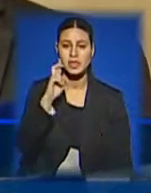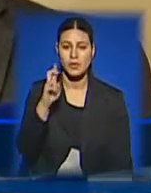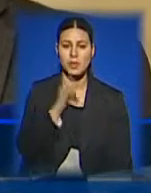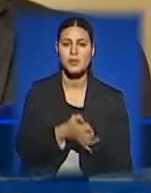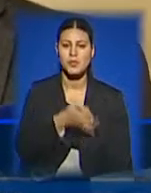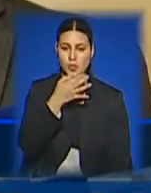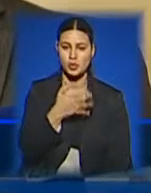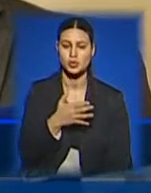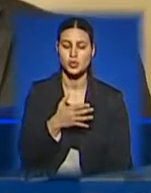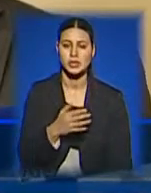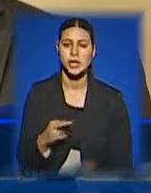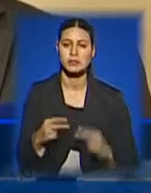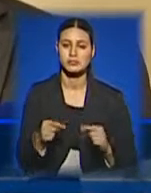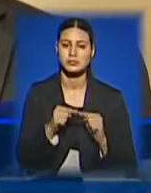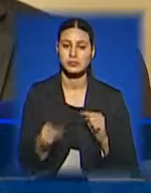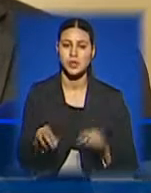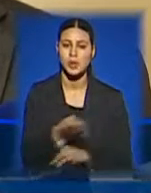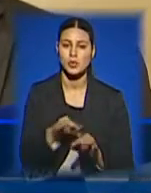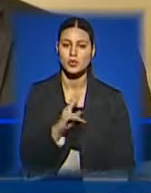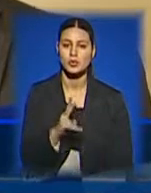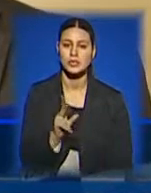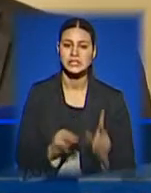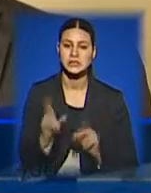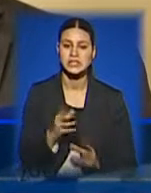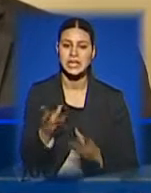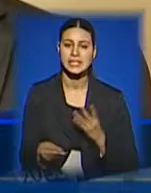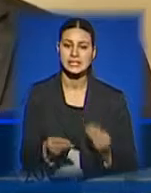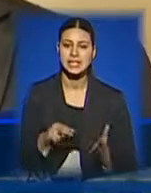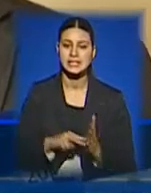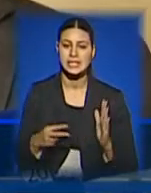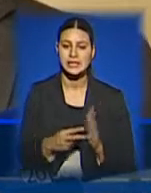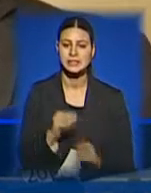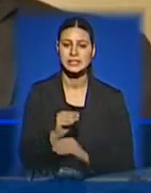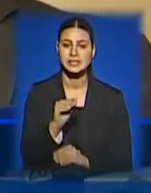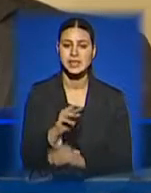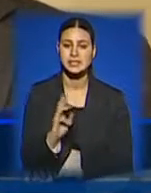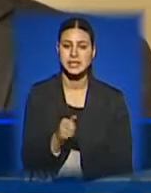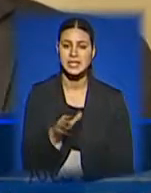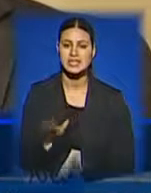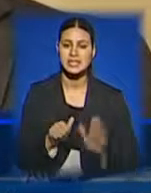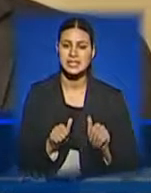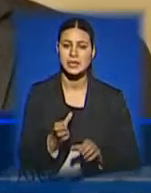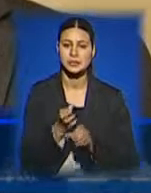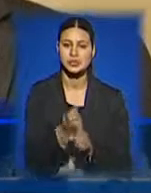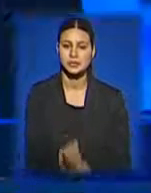მოიწონა მიმდინარე წლის ბიუჯეტში ცვლილებების პროექტი, რომელიც ითვალისწინებს გადასახადების გეგმის ზრდას და სესხების შემცირებას.